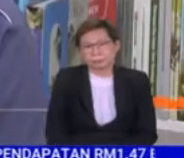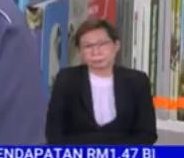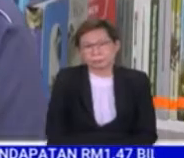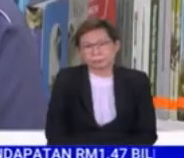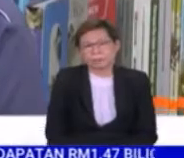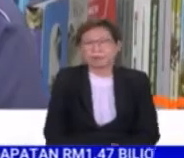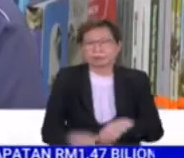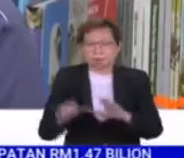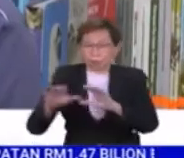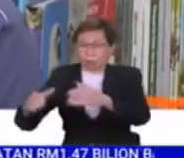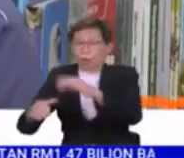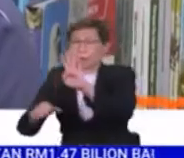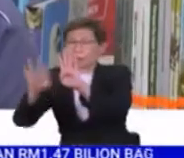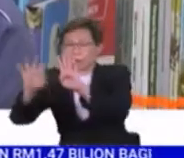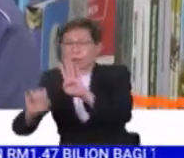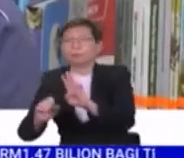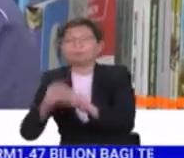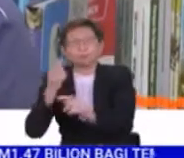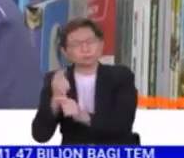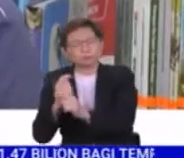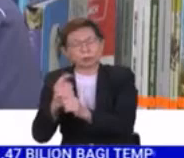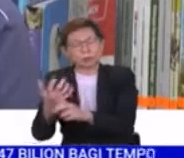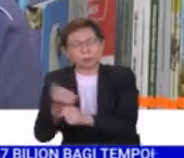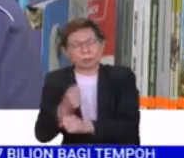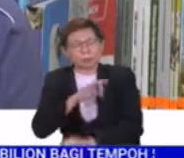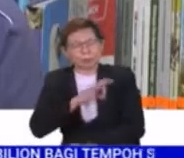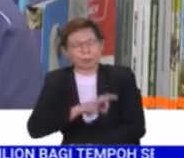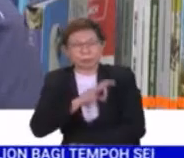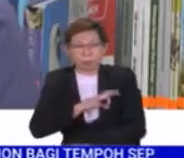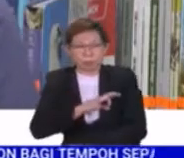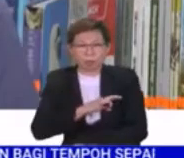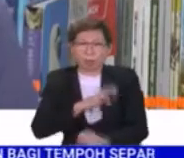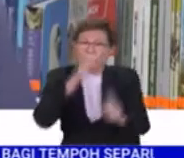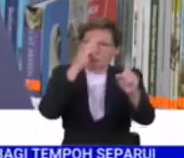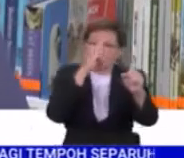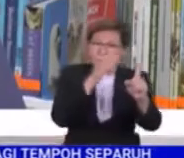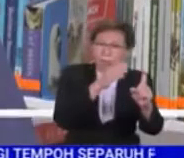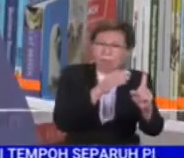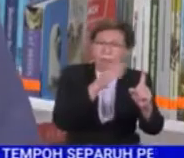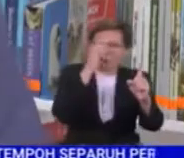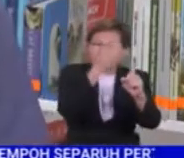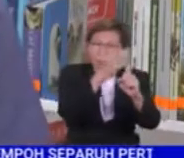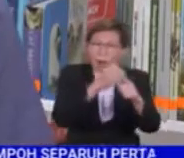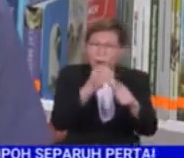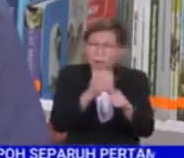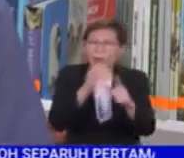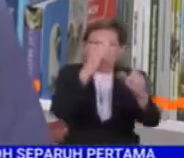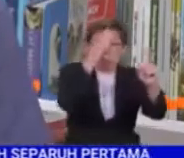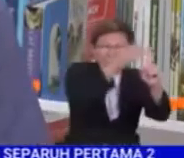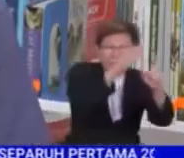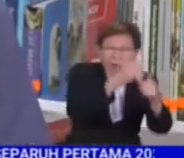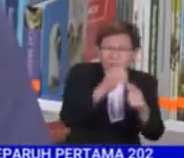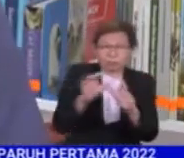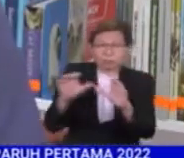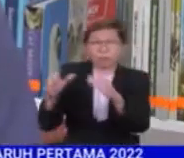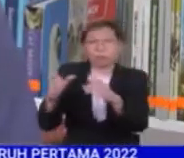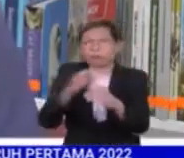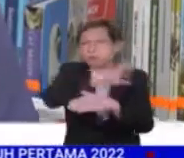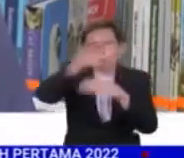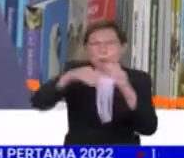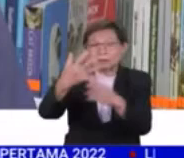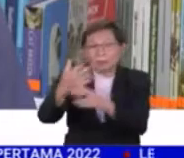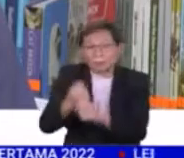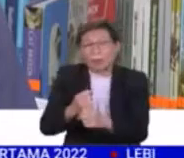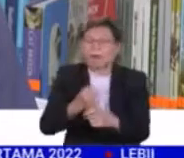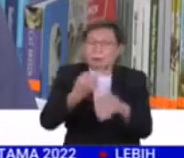Golongan B40 akan tetap mendapat manfaat itu sama ada bersasar ataupun pukal. Walaubagaimanapun, golongan lain